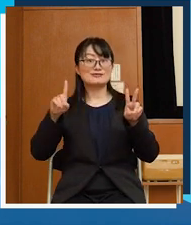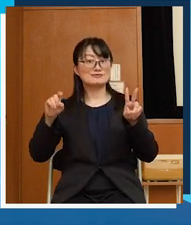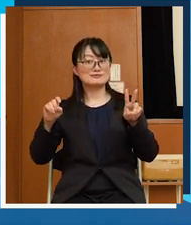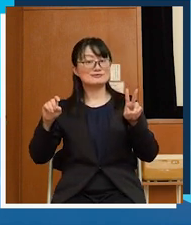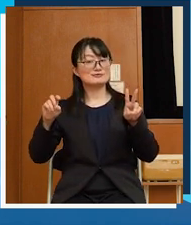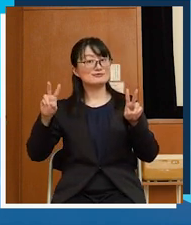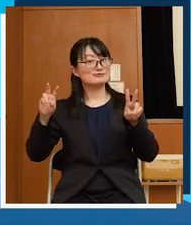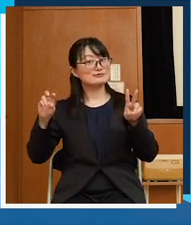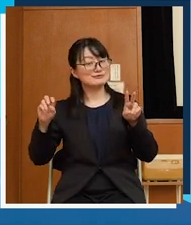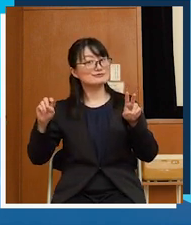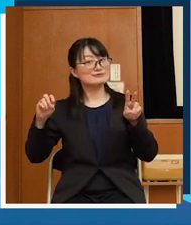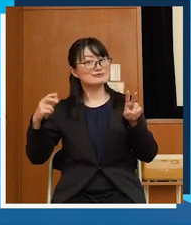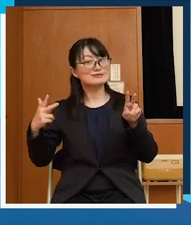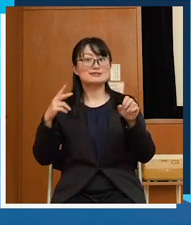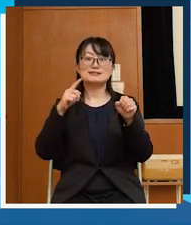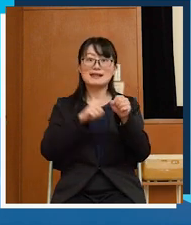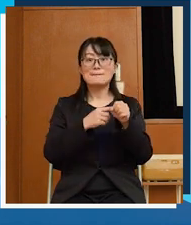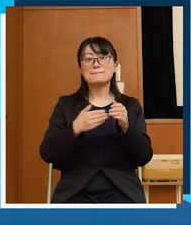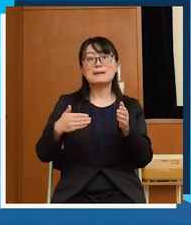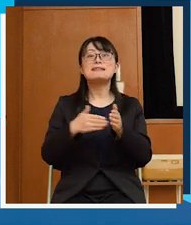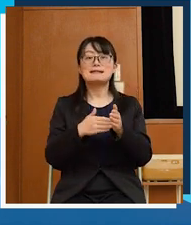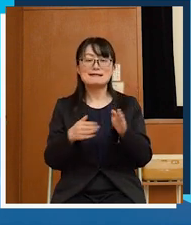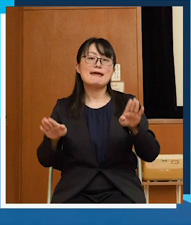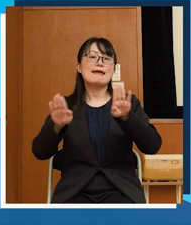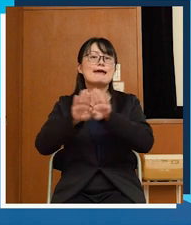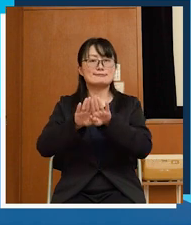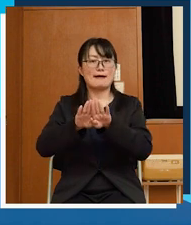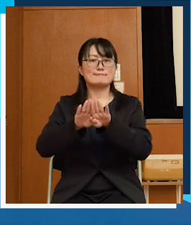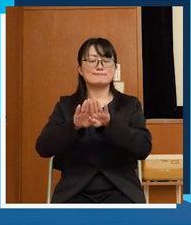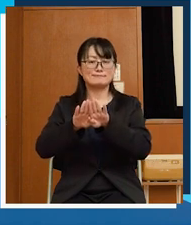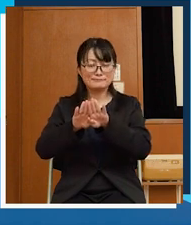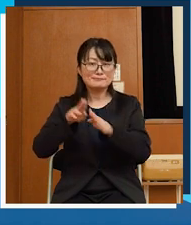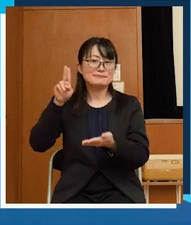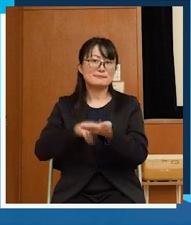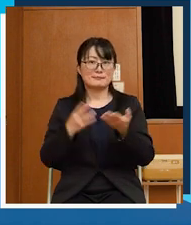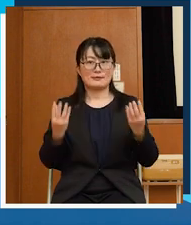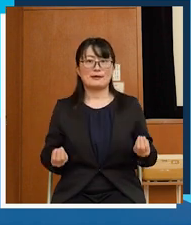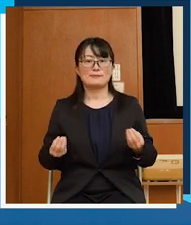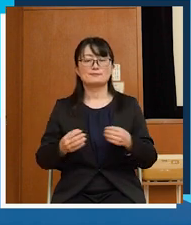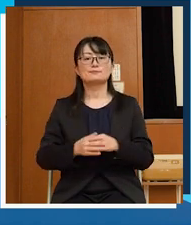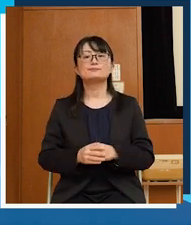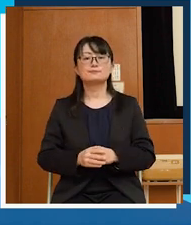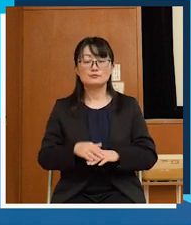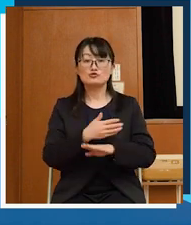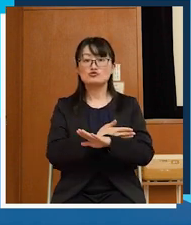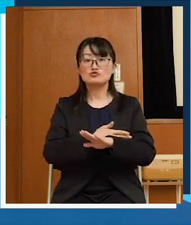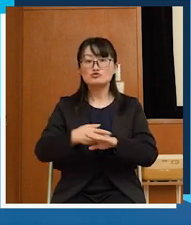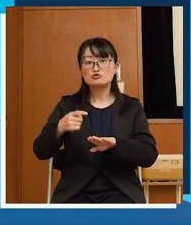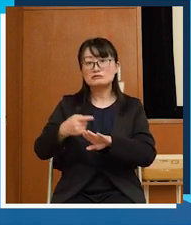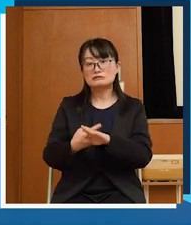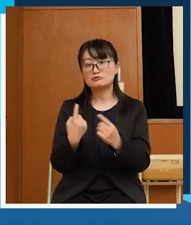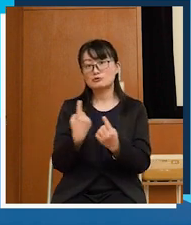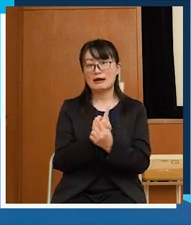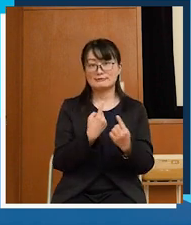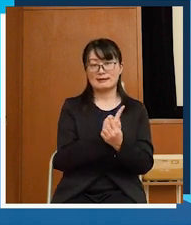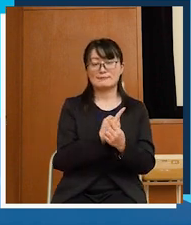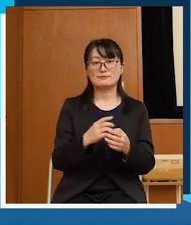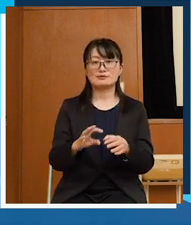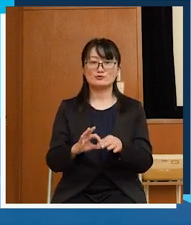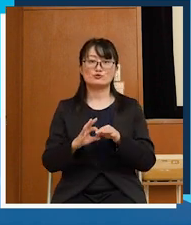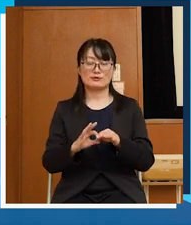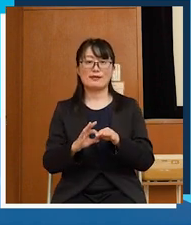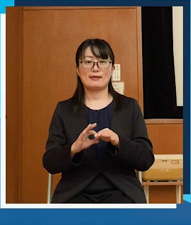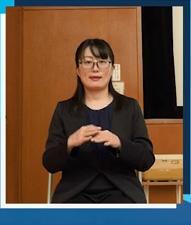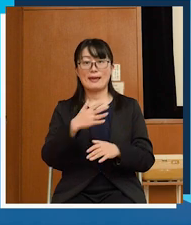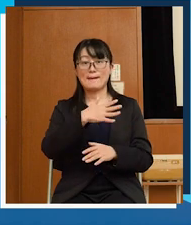し燃料施設の閉鎖を行うことが決定したそうです水源の水出監視についても米軍がこの